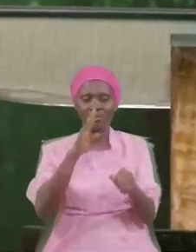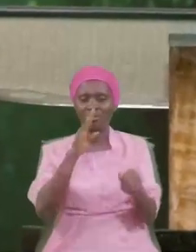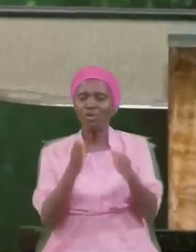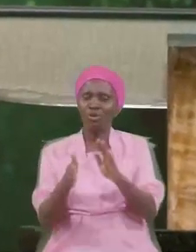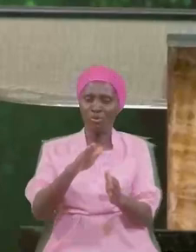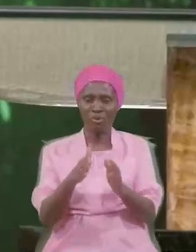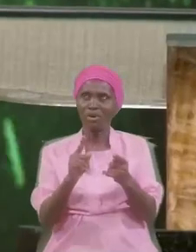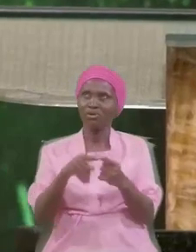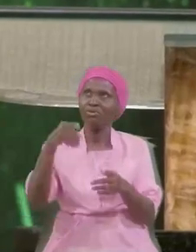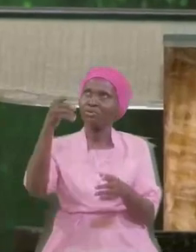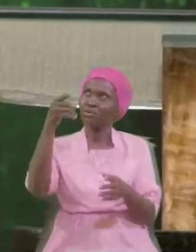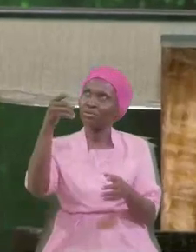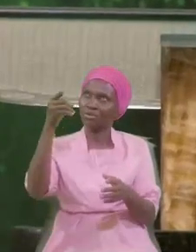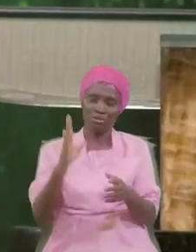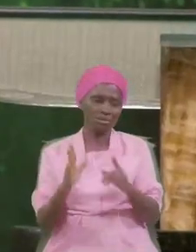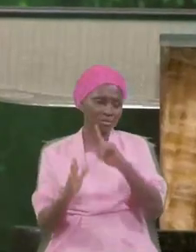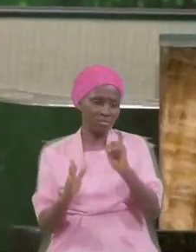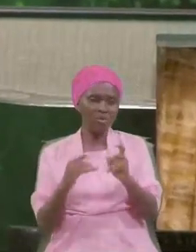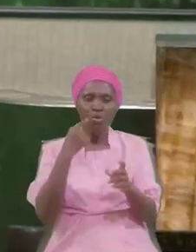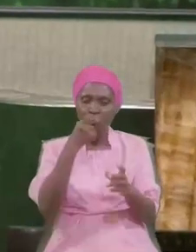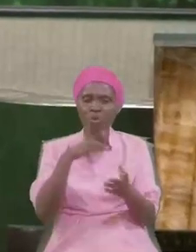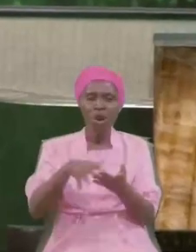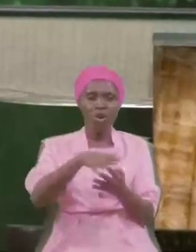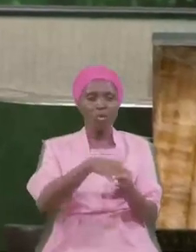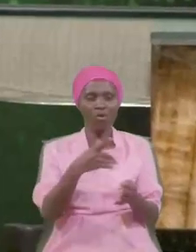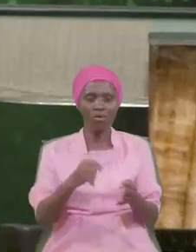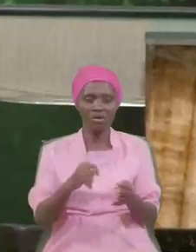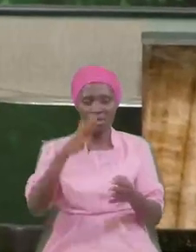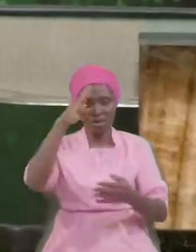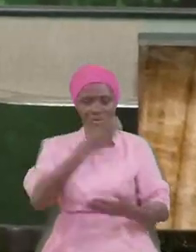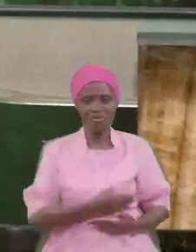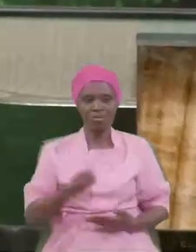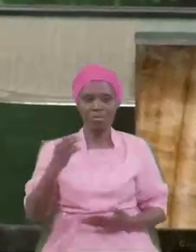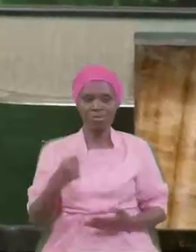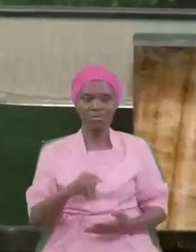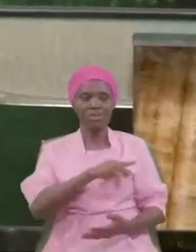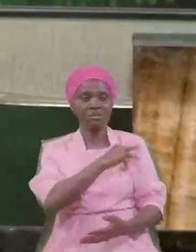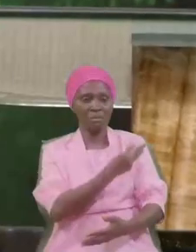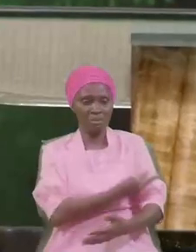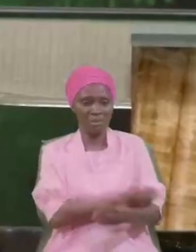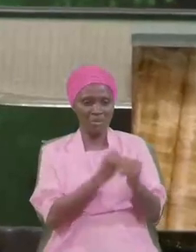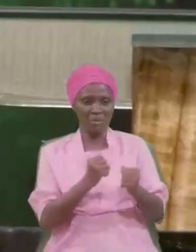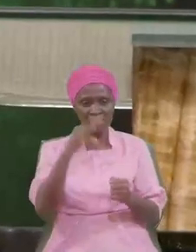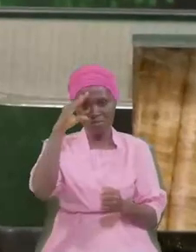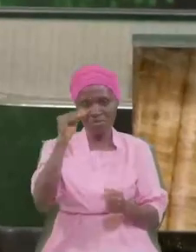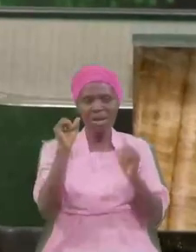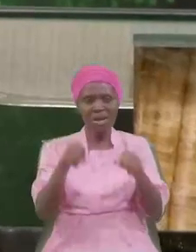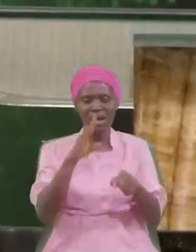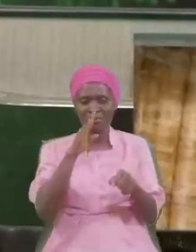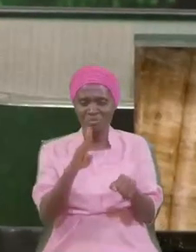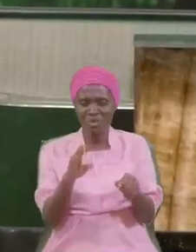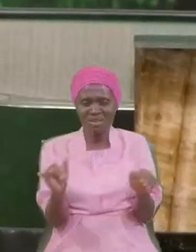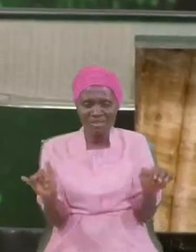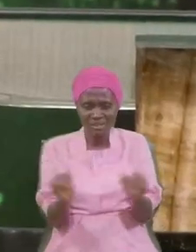Car qui dans le ciel peut se comparer à l'Éternel? Qui est semblable à toi parmi les fils